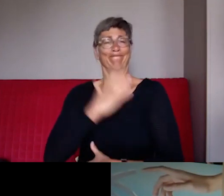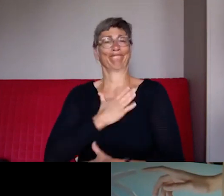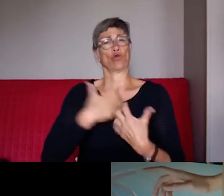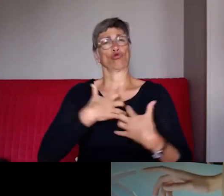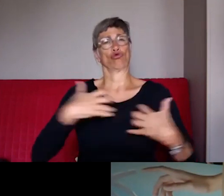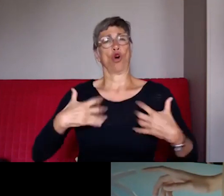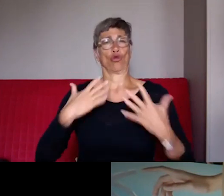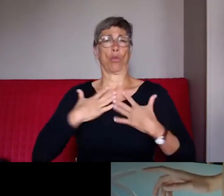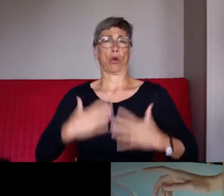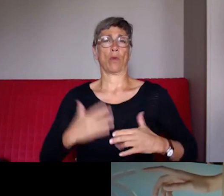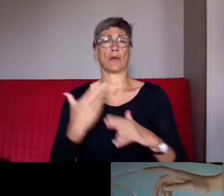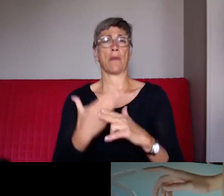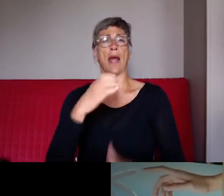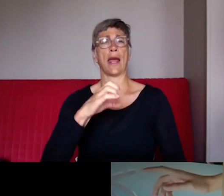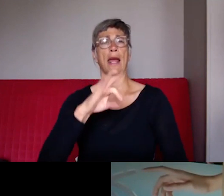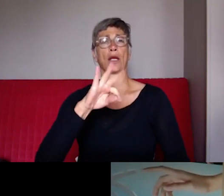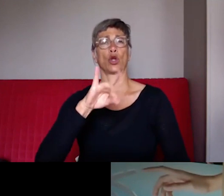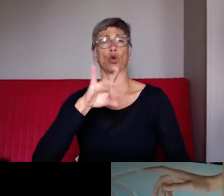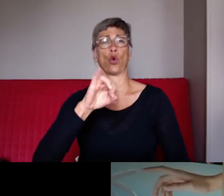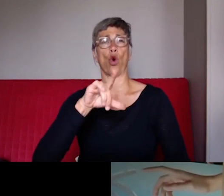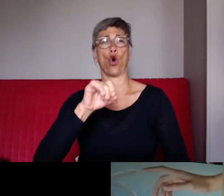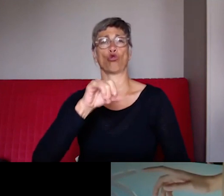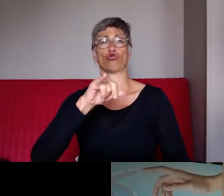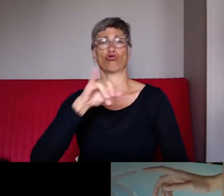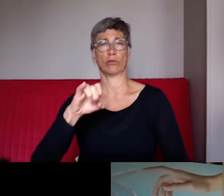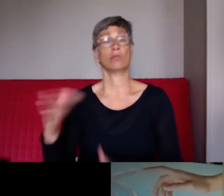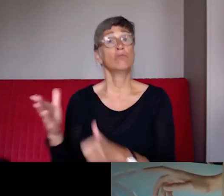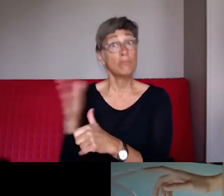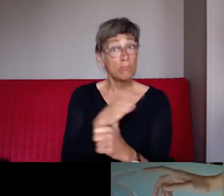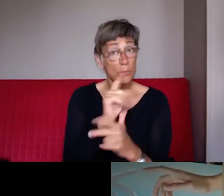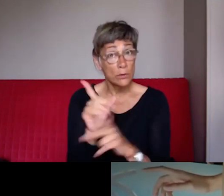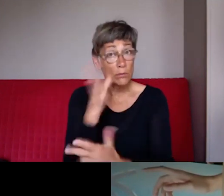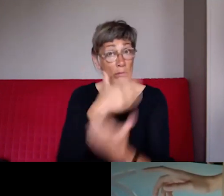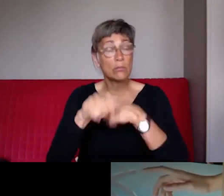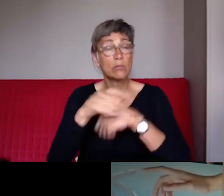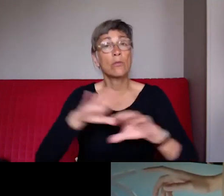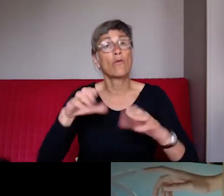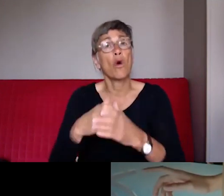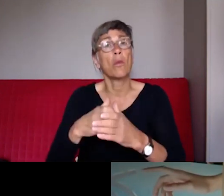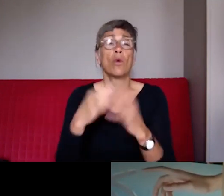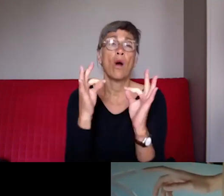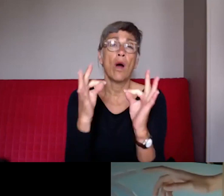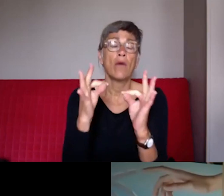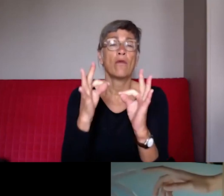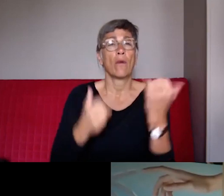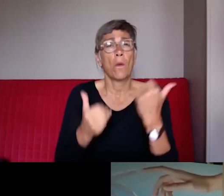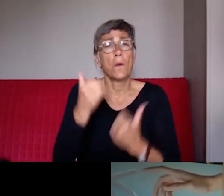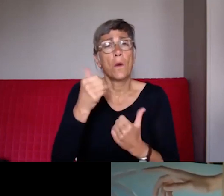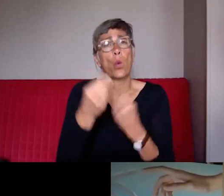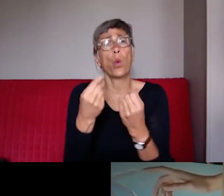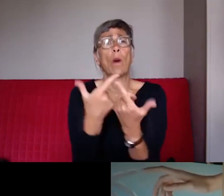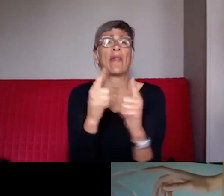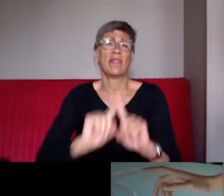Nous organisons également des formations qui touchent évidemment au handicap et à la diversité. Et